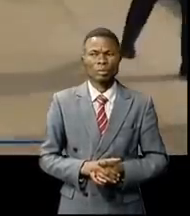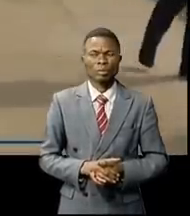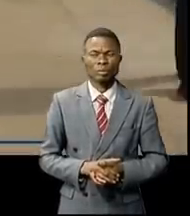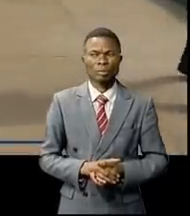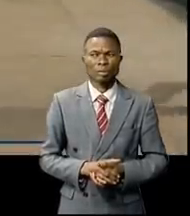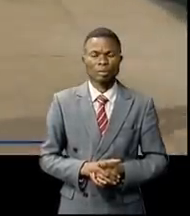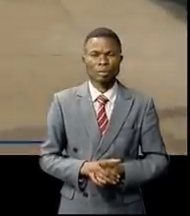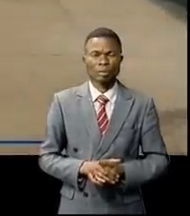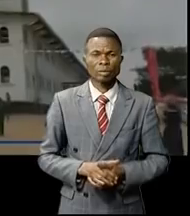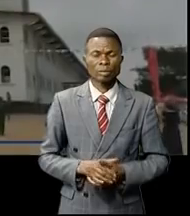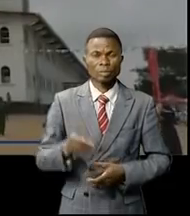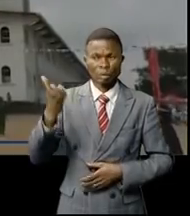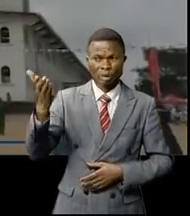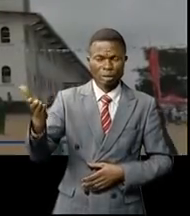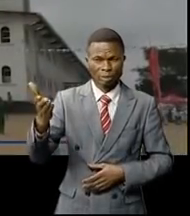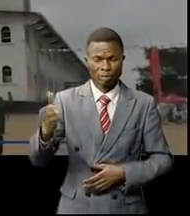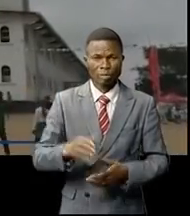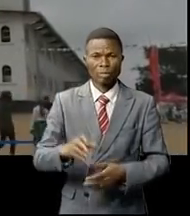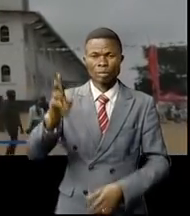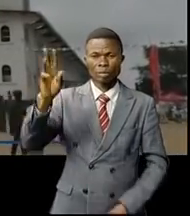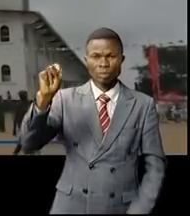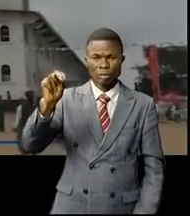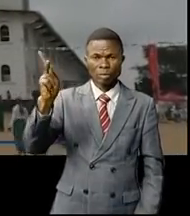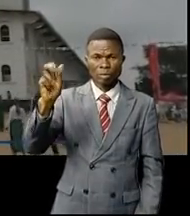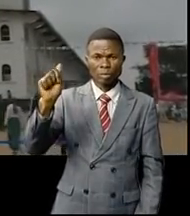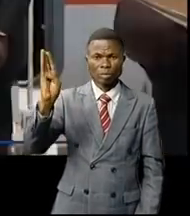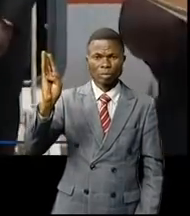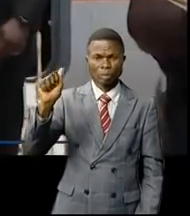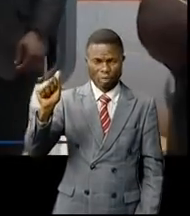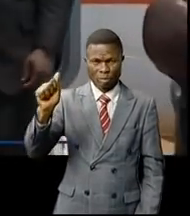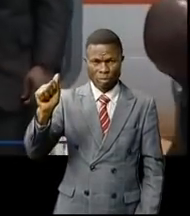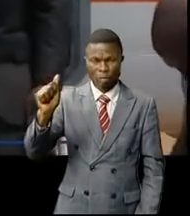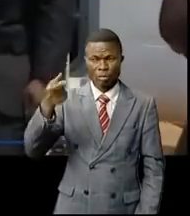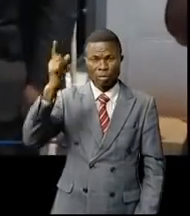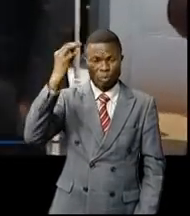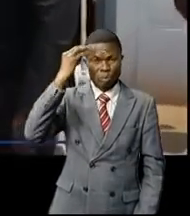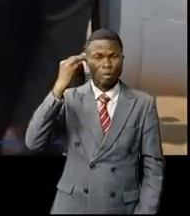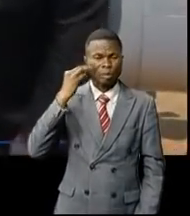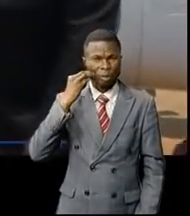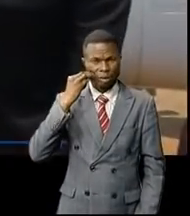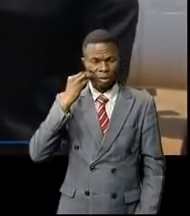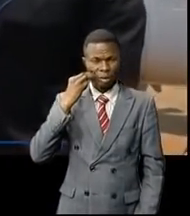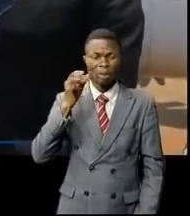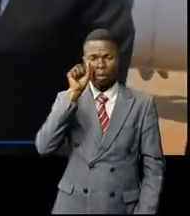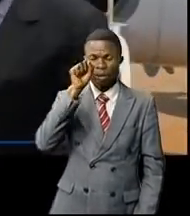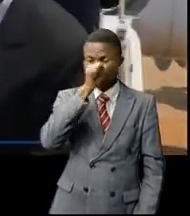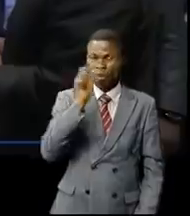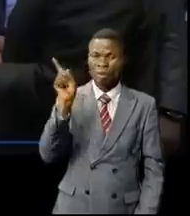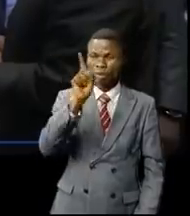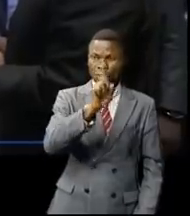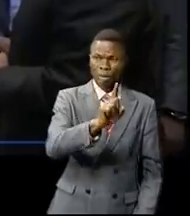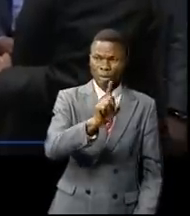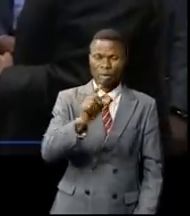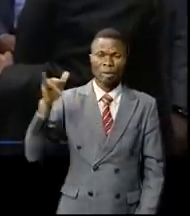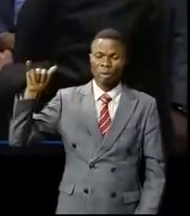ja téléspectateurs nous sommes à combattre le congo centrale ou lebreux ministre jean michel saint malo camp des kings et vient prendre